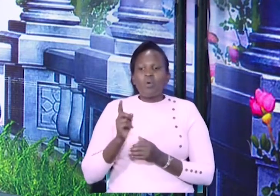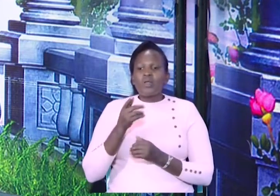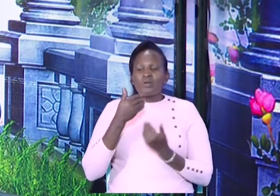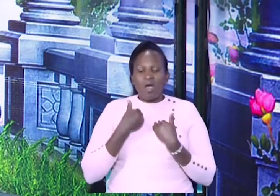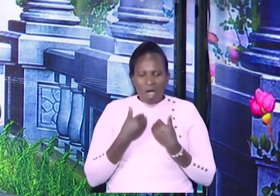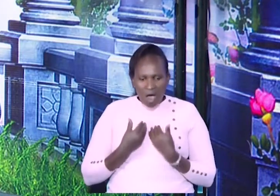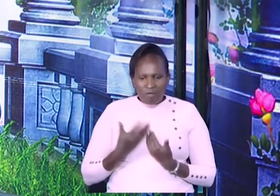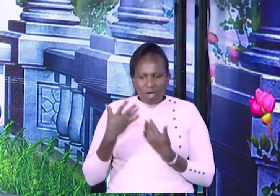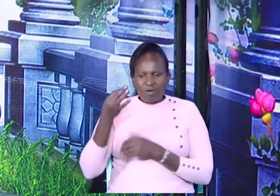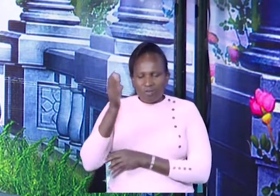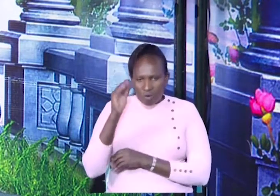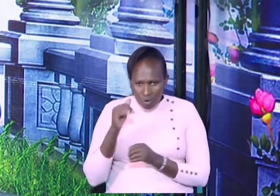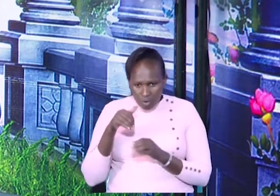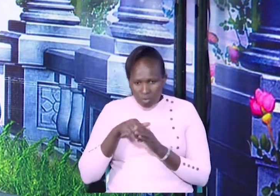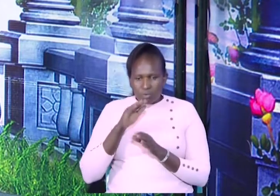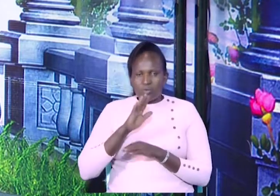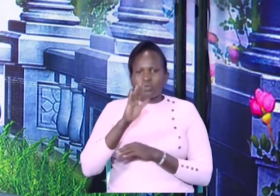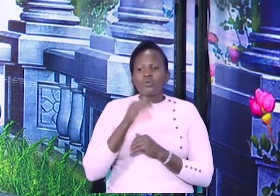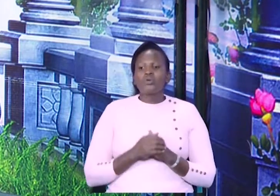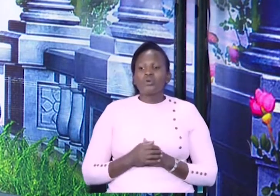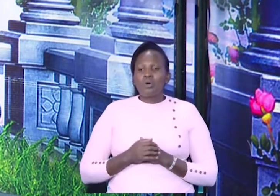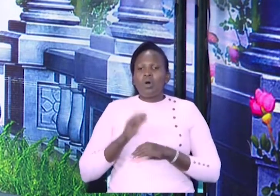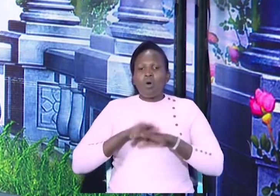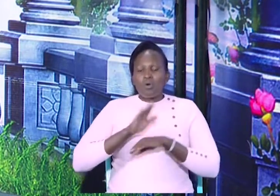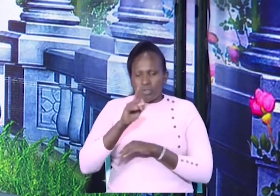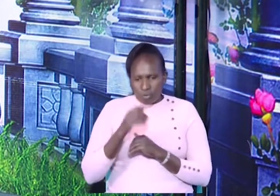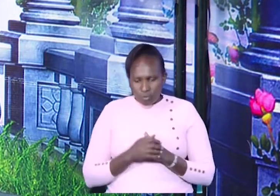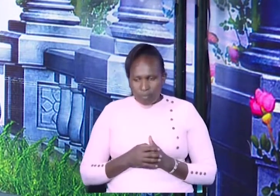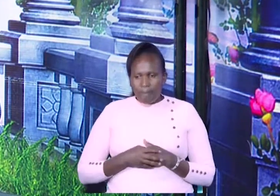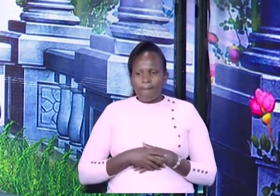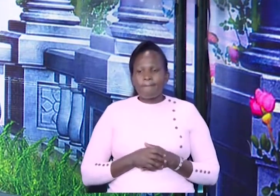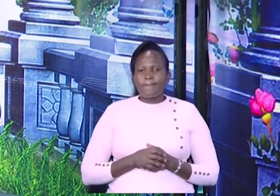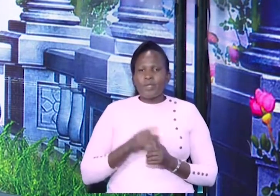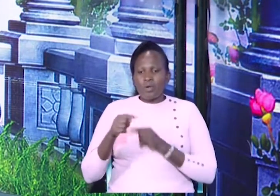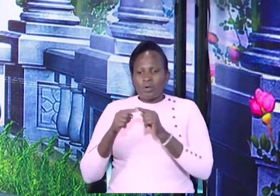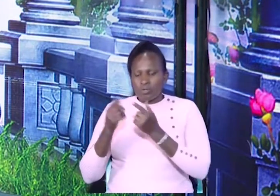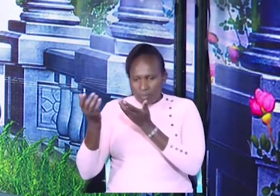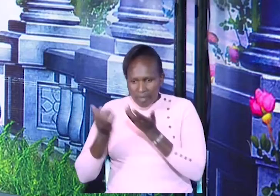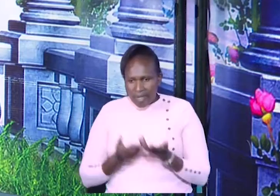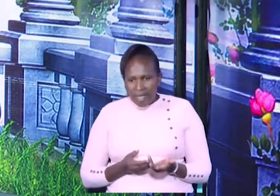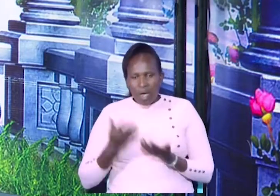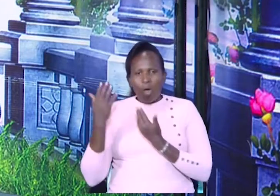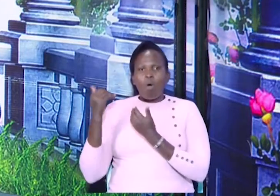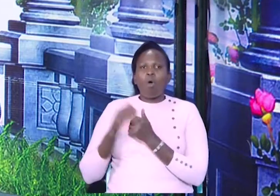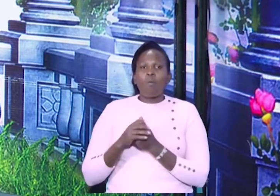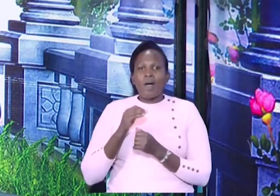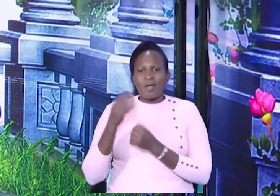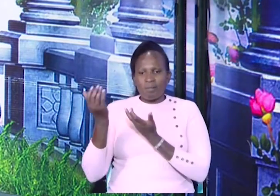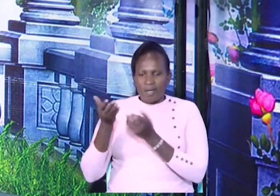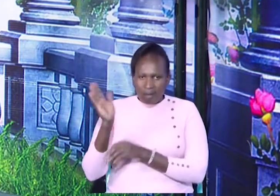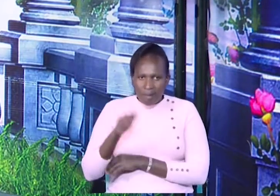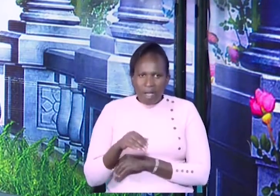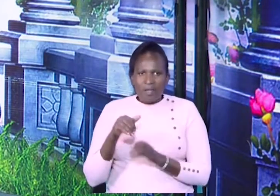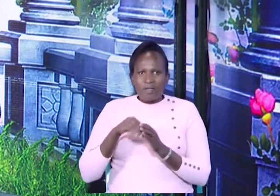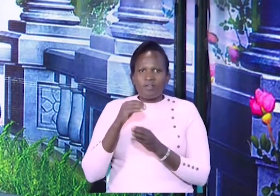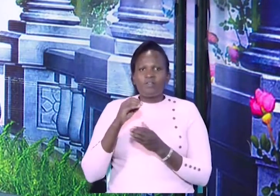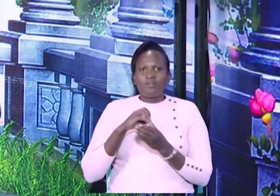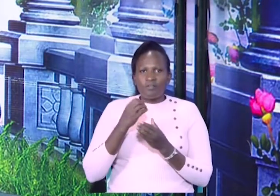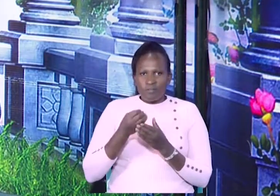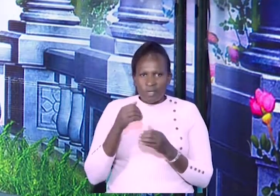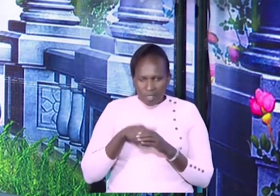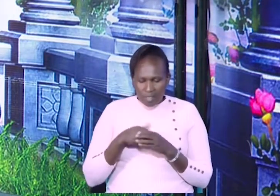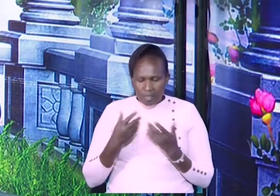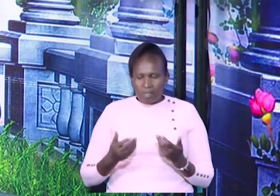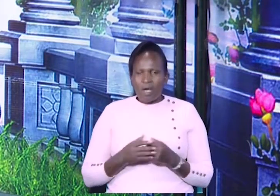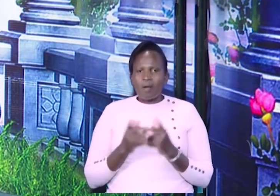have the hand of God being upon you, wakati mkono wa Mungu uko juu yako, you are going to bring the hope and restoration even in our residential area,